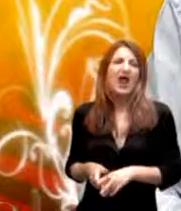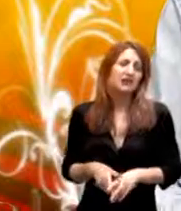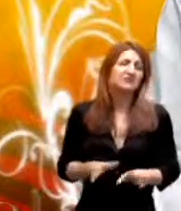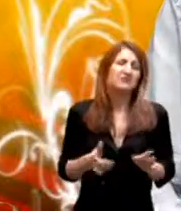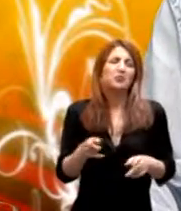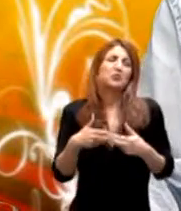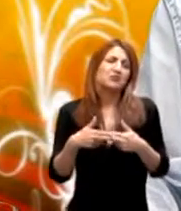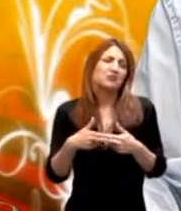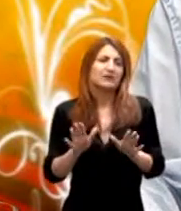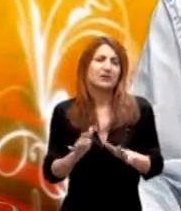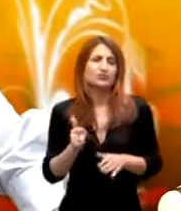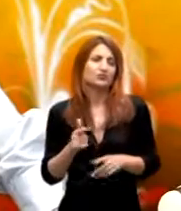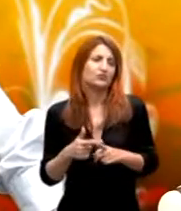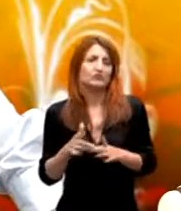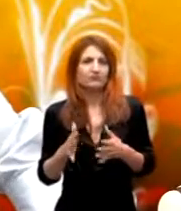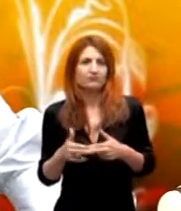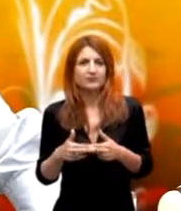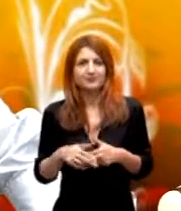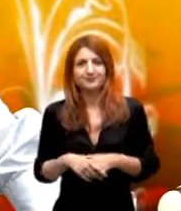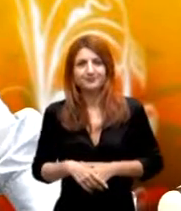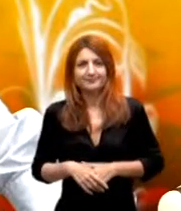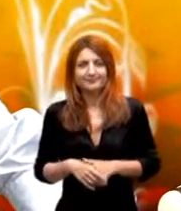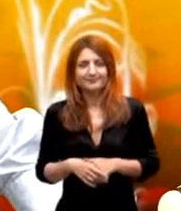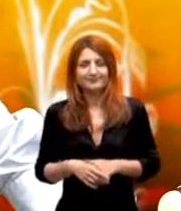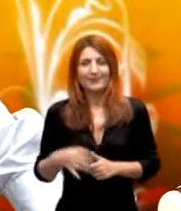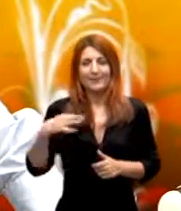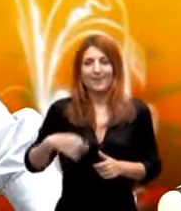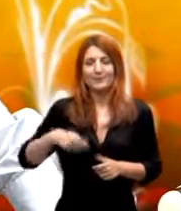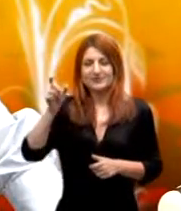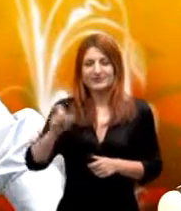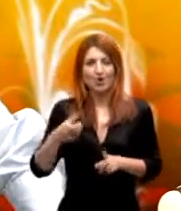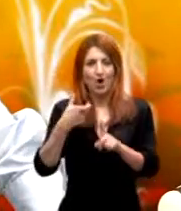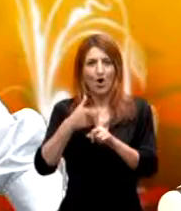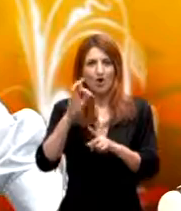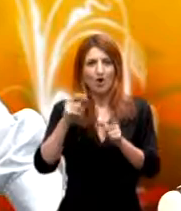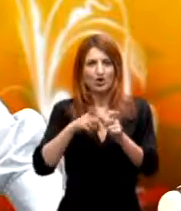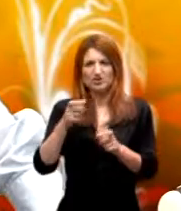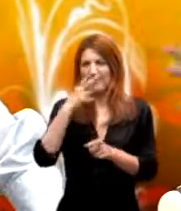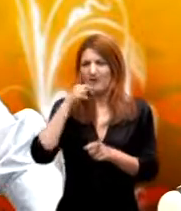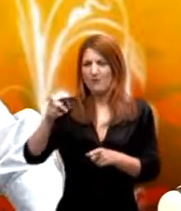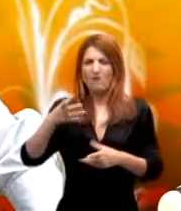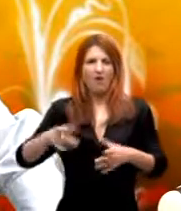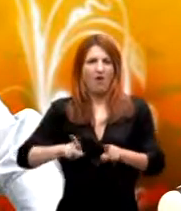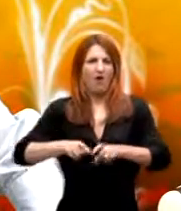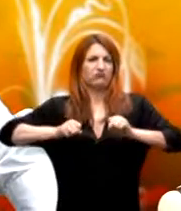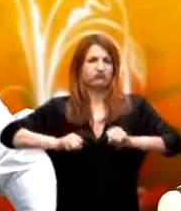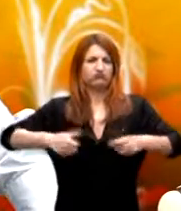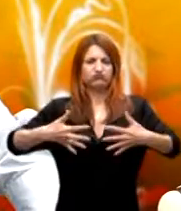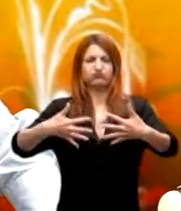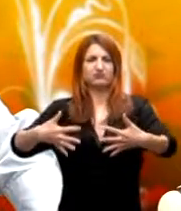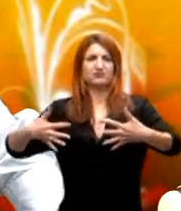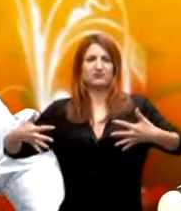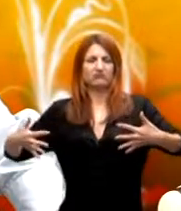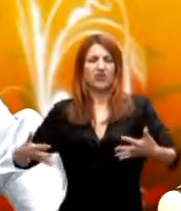negdje blizu, da, bez obzira na ovo sve. Profesor Košić, znači kad vidimo debljinu, ovu visceralnu, ovo sve tu, to su